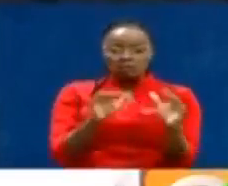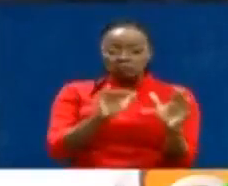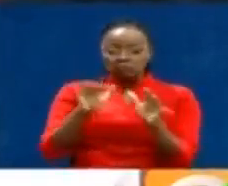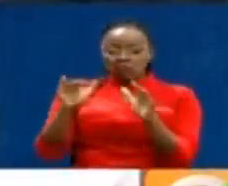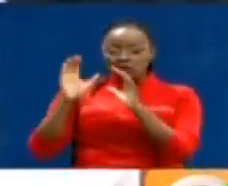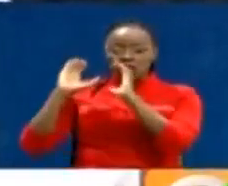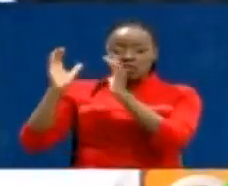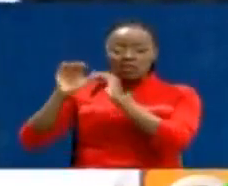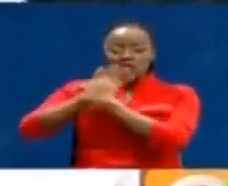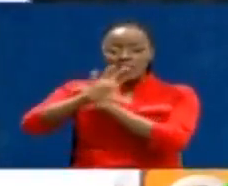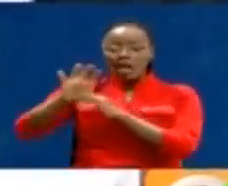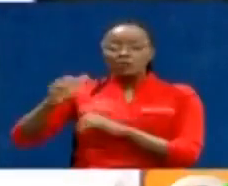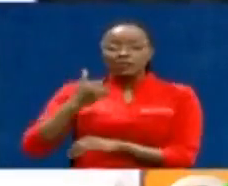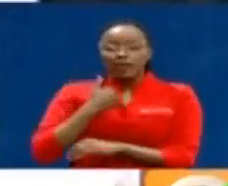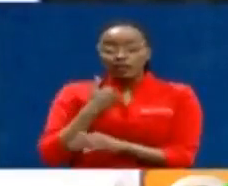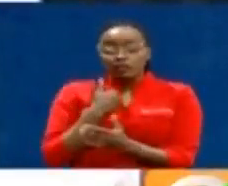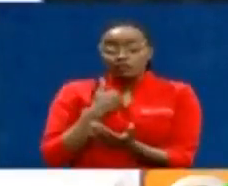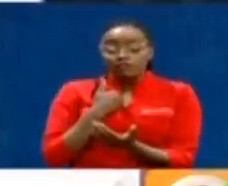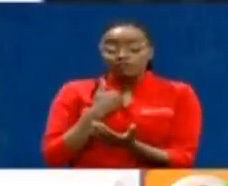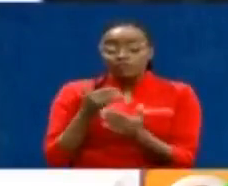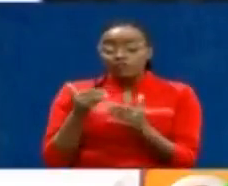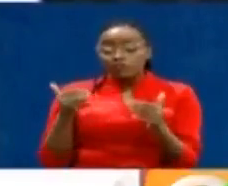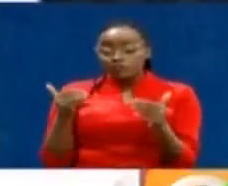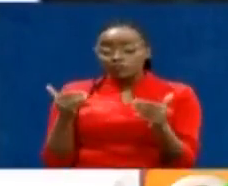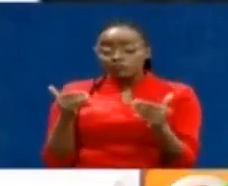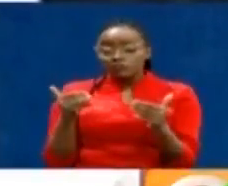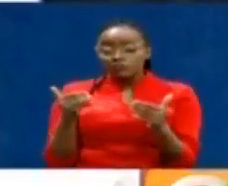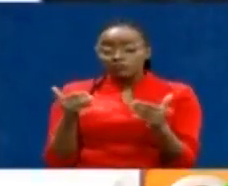Kaunti ya Kilifi imepigwa